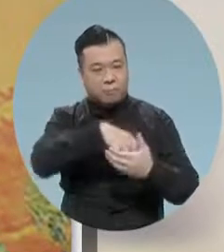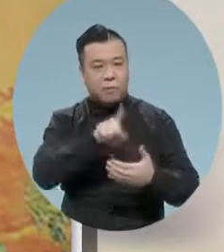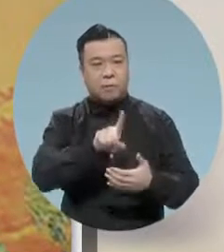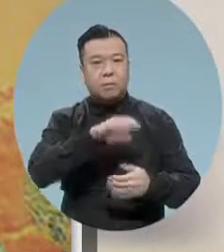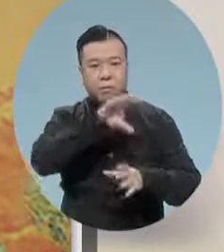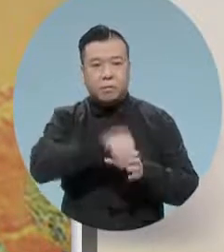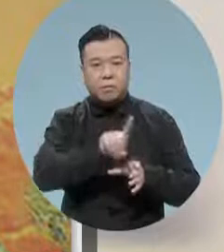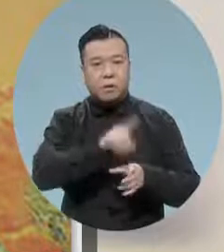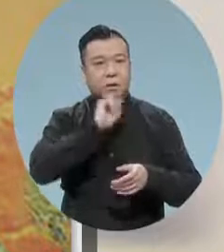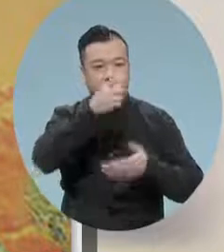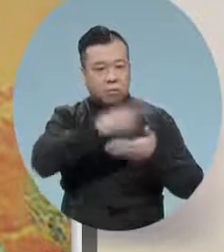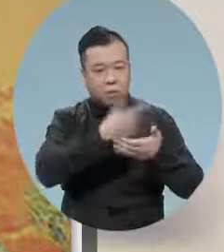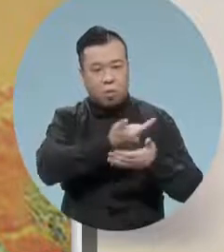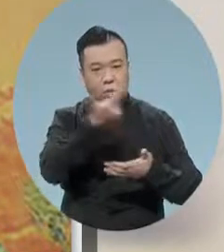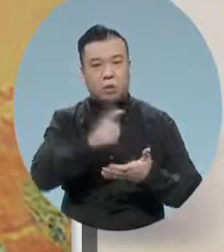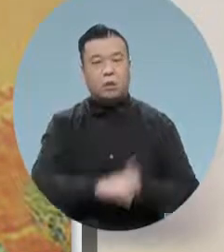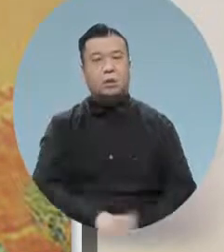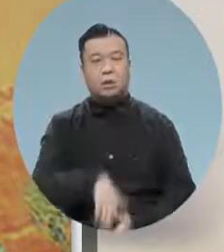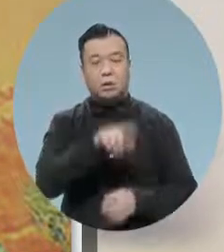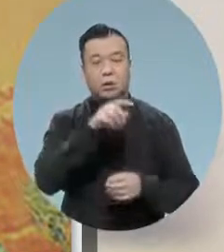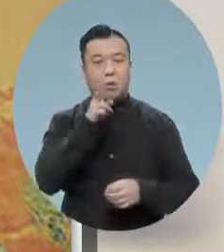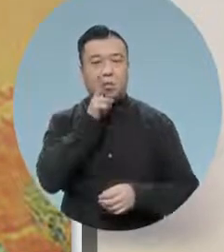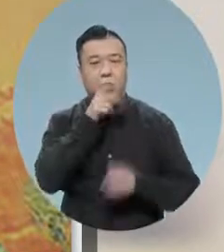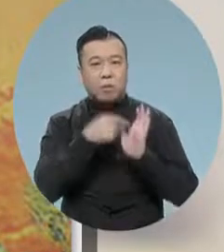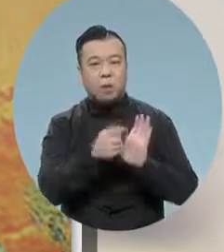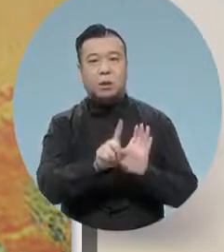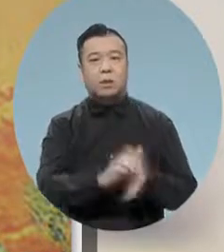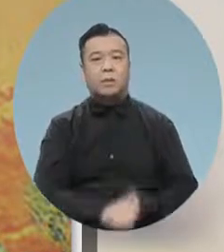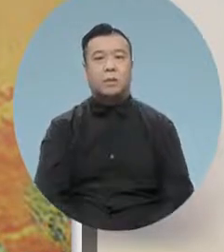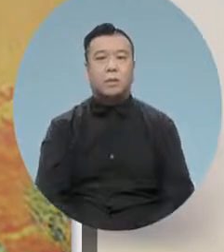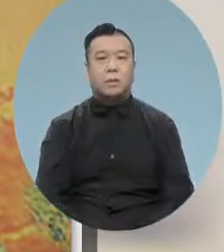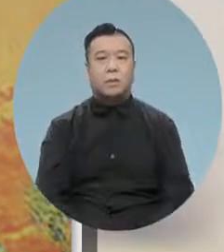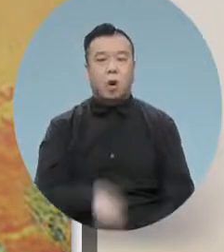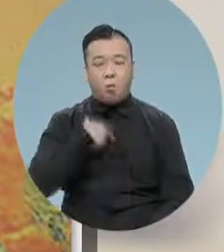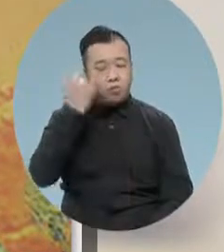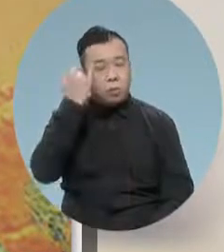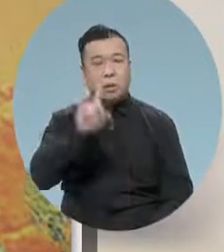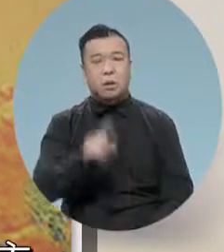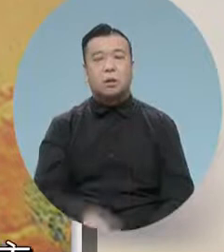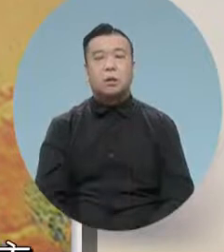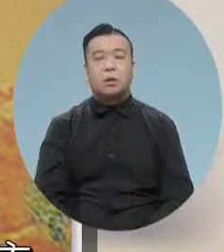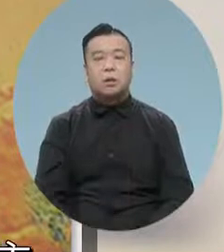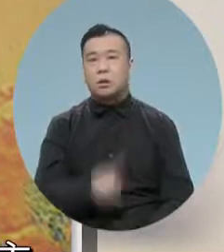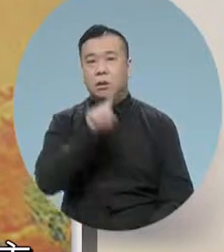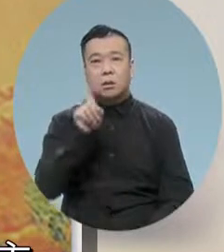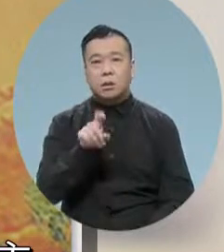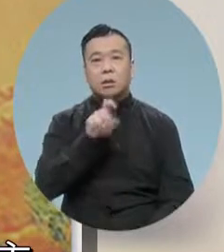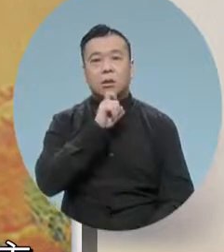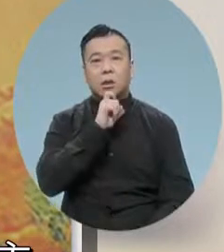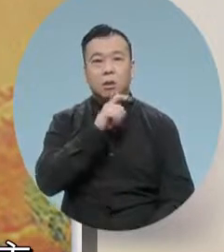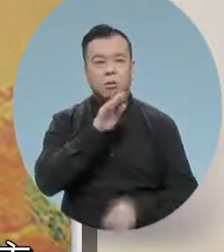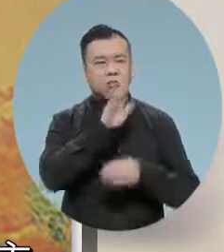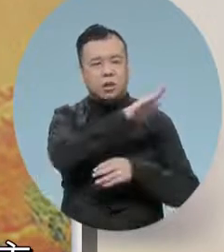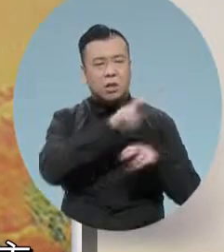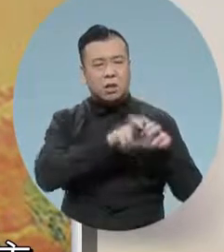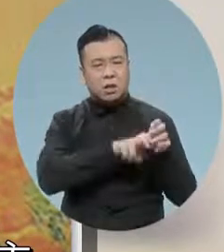包括在很多制度上面。例如什麼呢？例如就是我就很不明白一件事，就是為什麼有些西方國